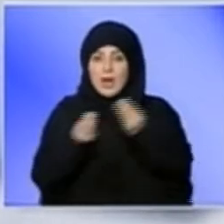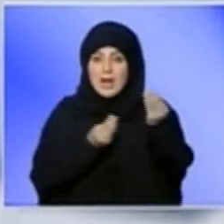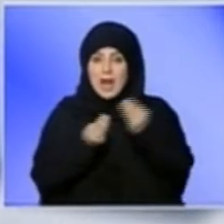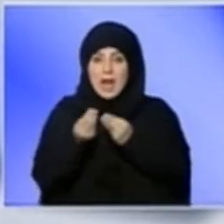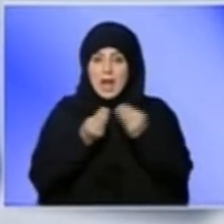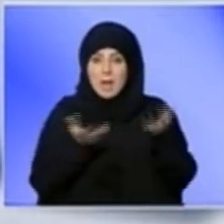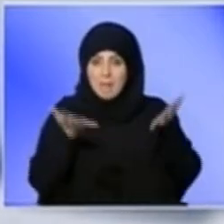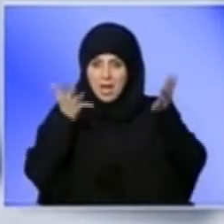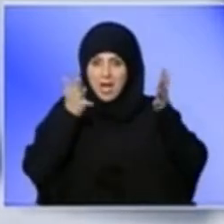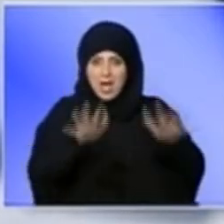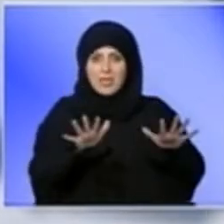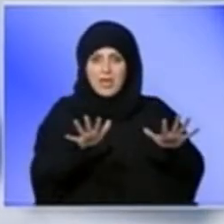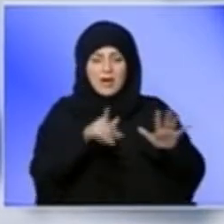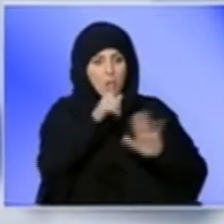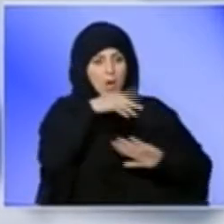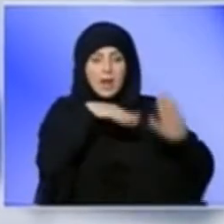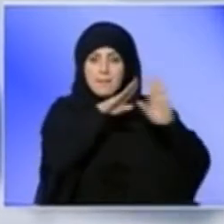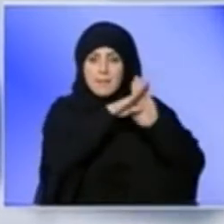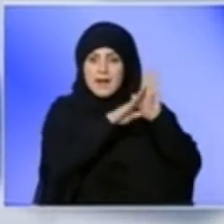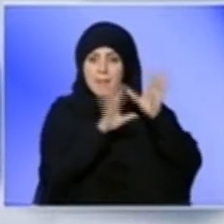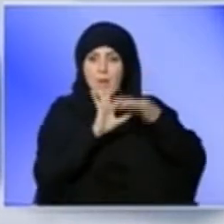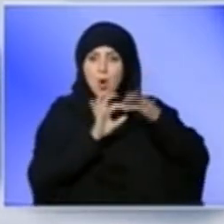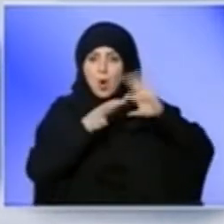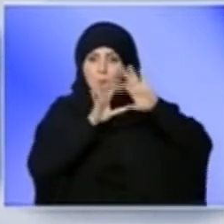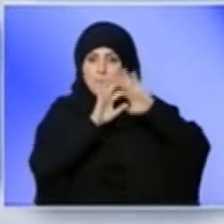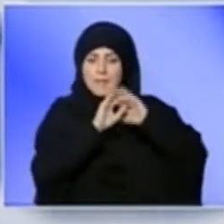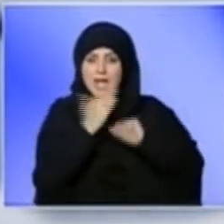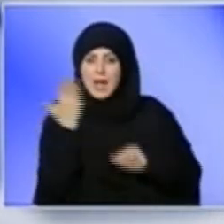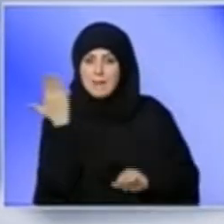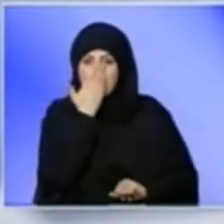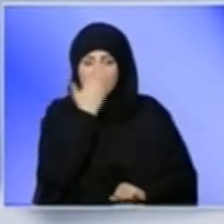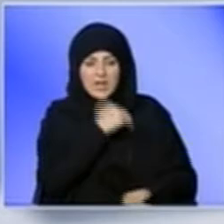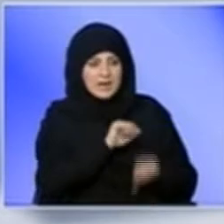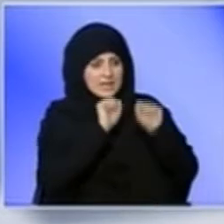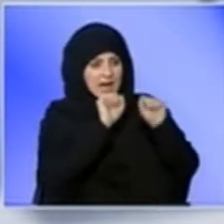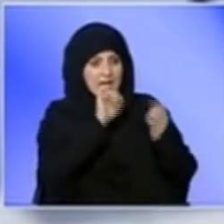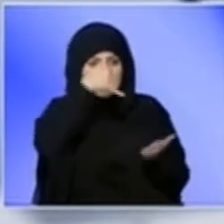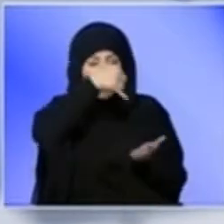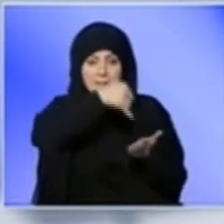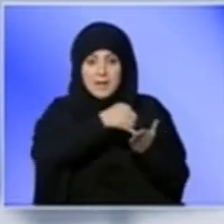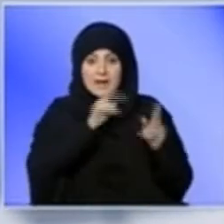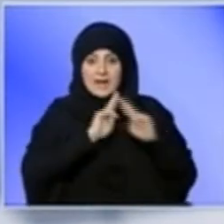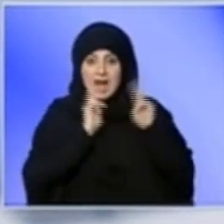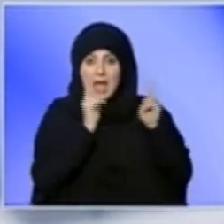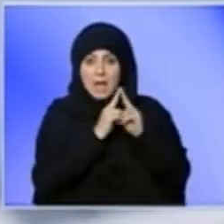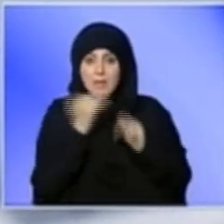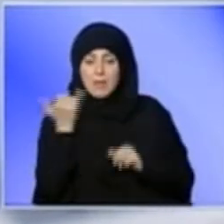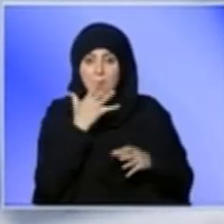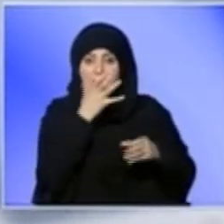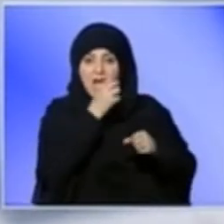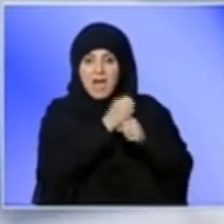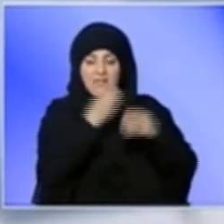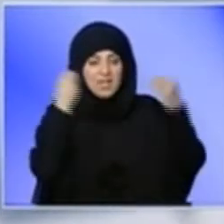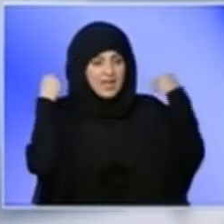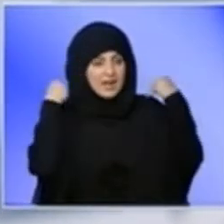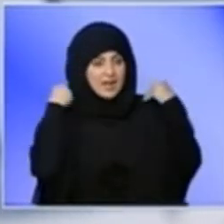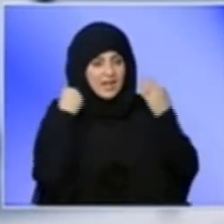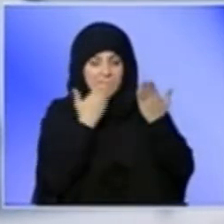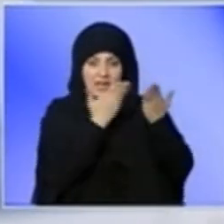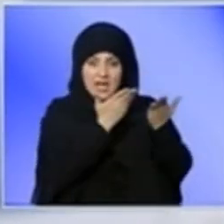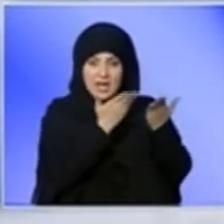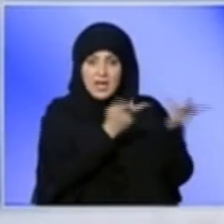وللحديث أكثر حول البرنامج الأولمبي المدرسي وخاصة عن مساهمة المركز الدولي للأمن الرياضي في النسخة